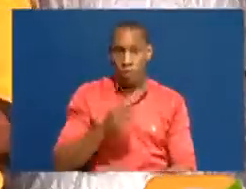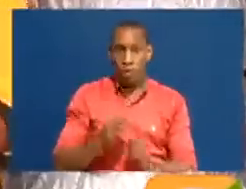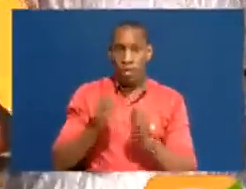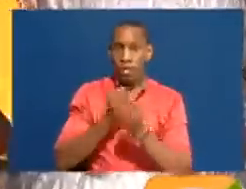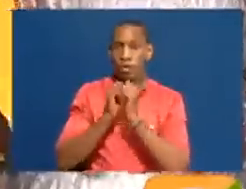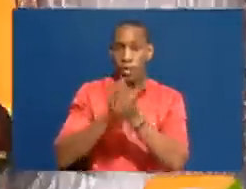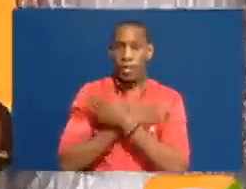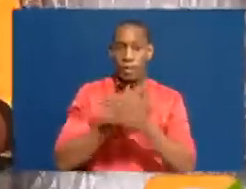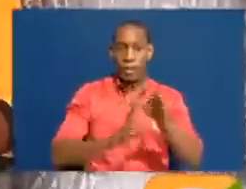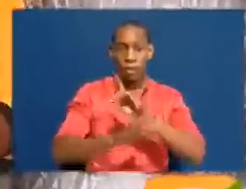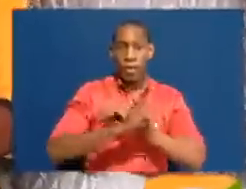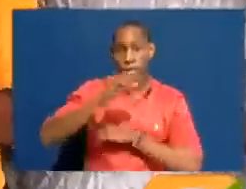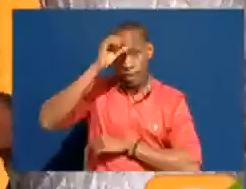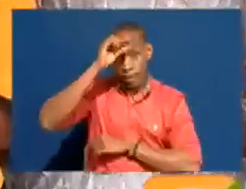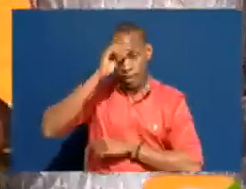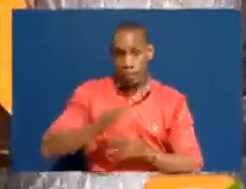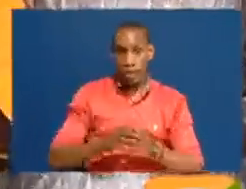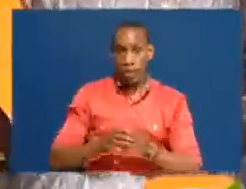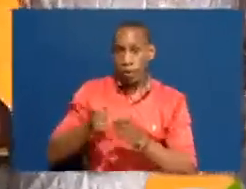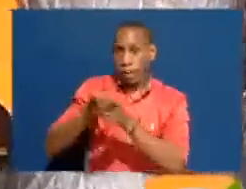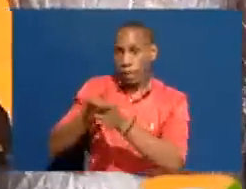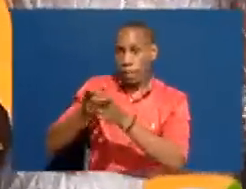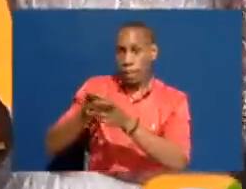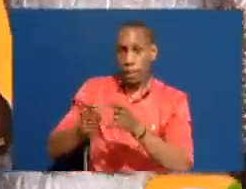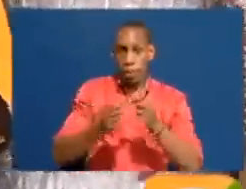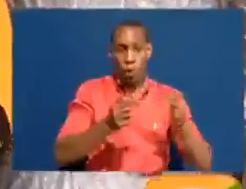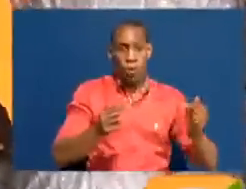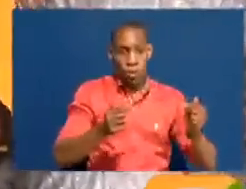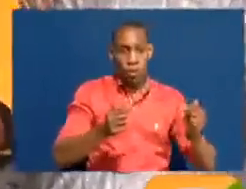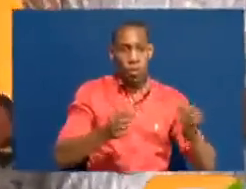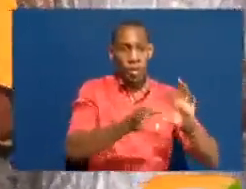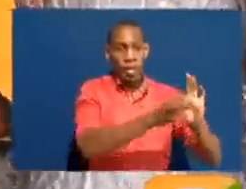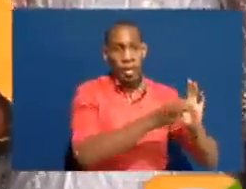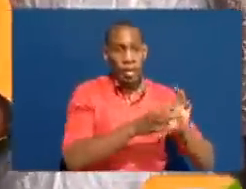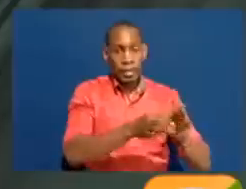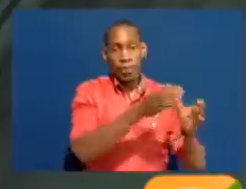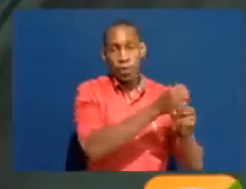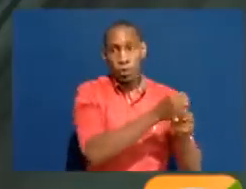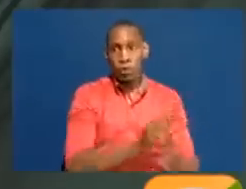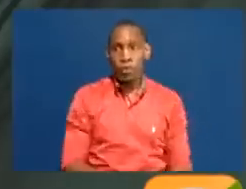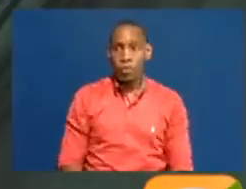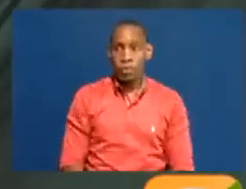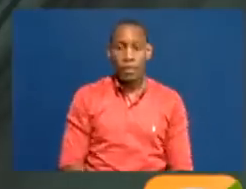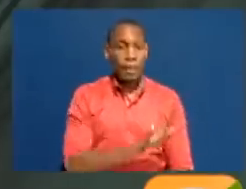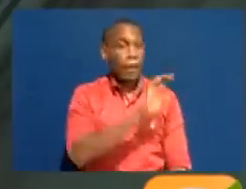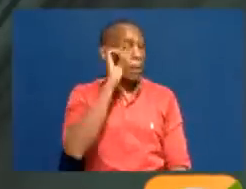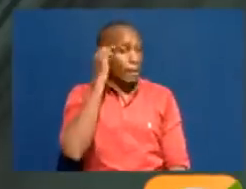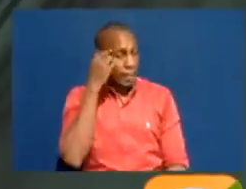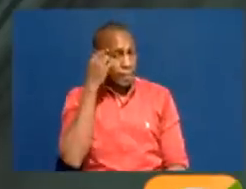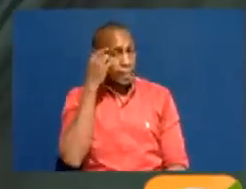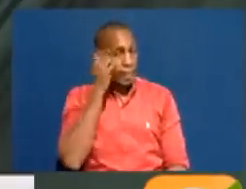lieutenants defending the government from sustained attacks from the opposition Azimio coalition. Wale wanafikiria ya